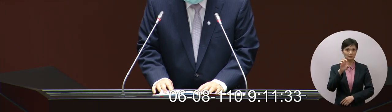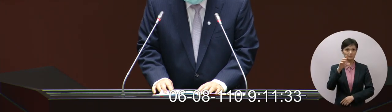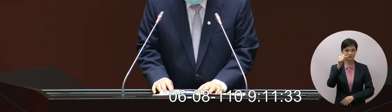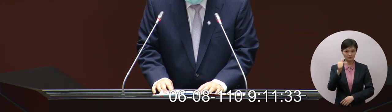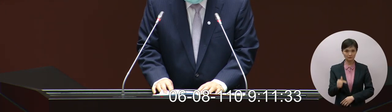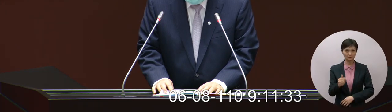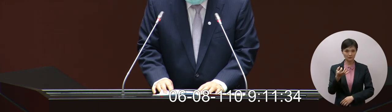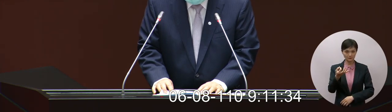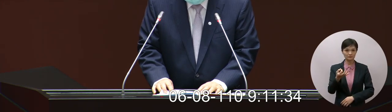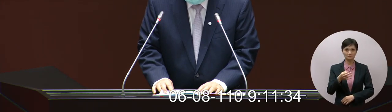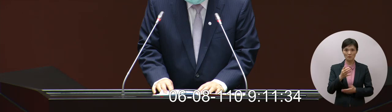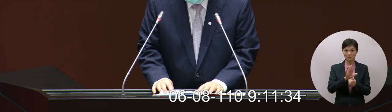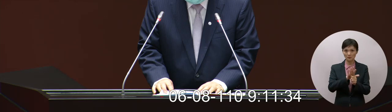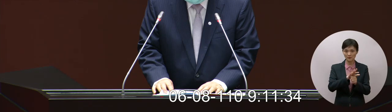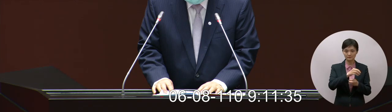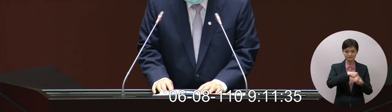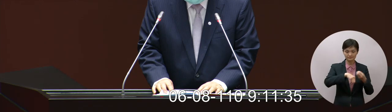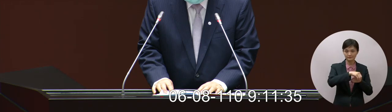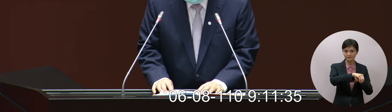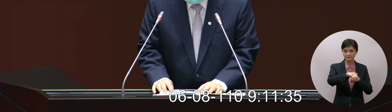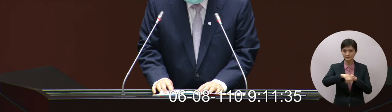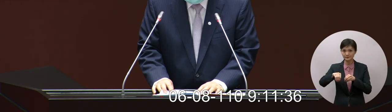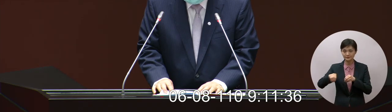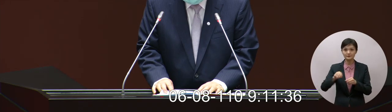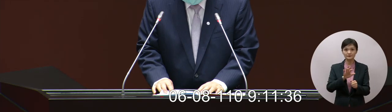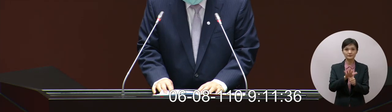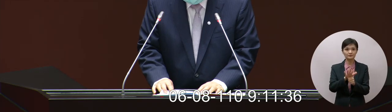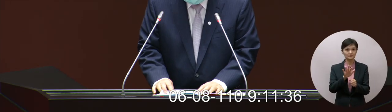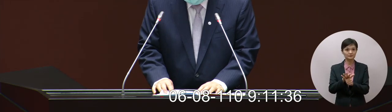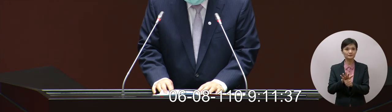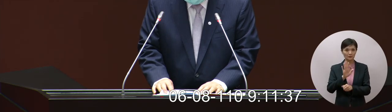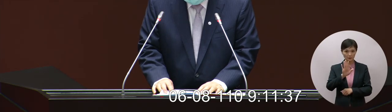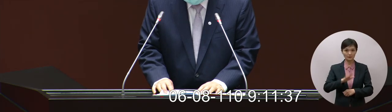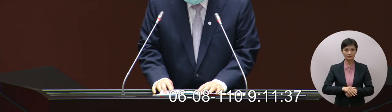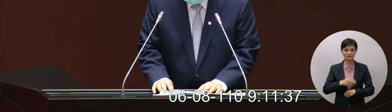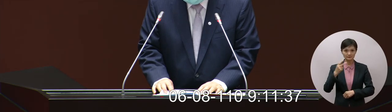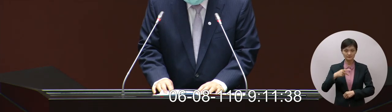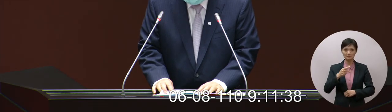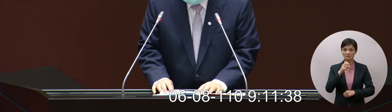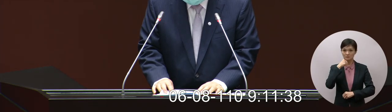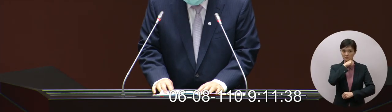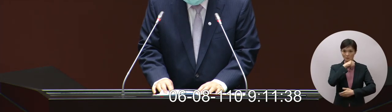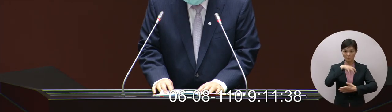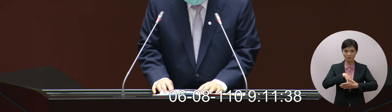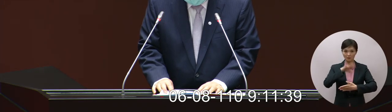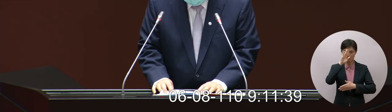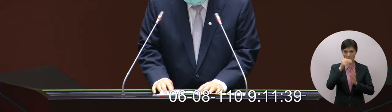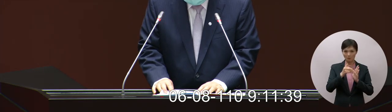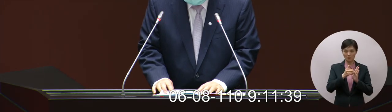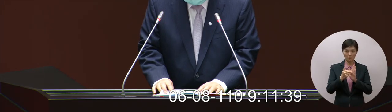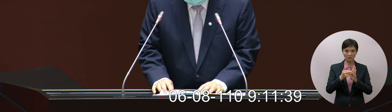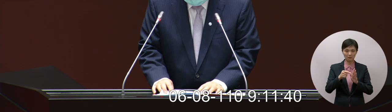4199亿元，以支应各项防疫及纾困振兴措施所需。是因国内疫情升温，